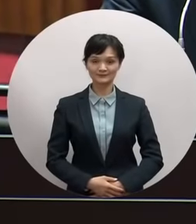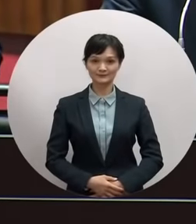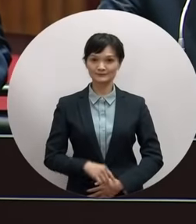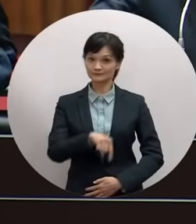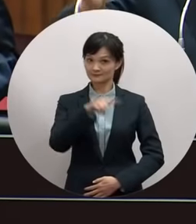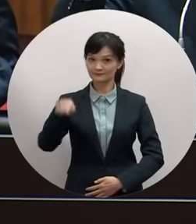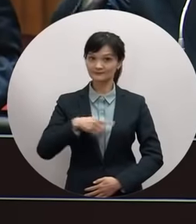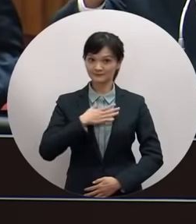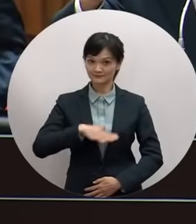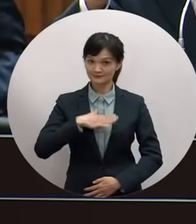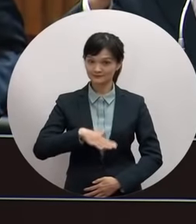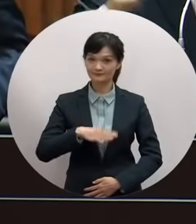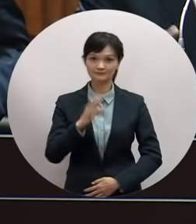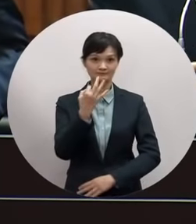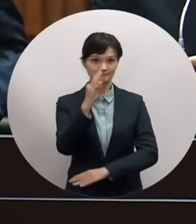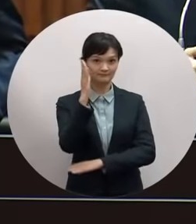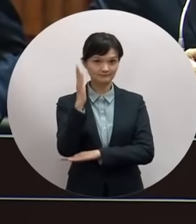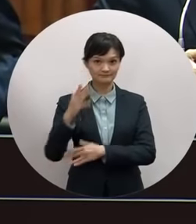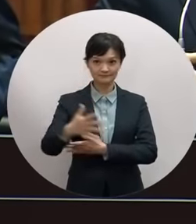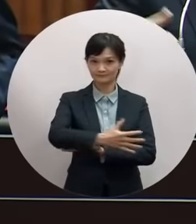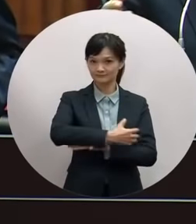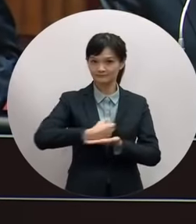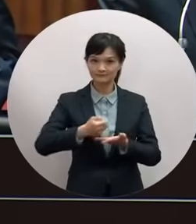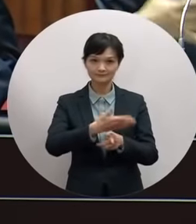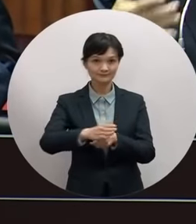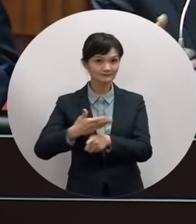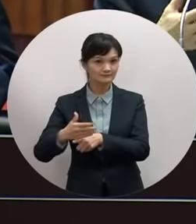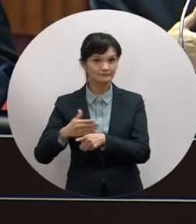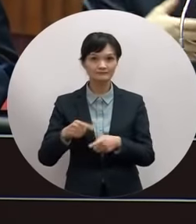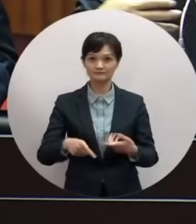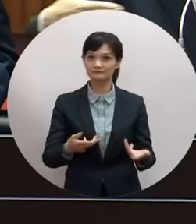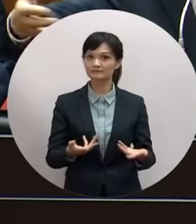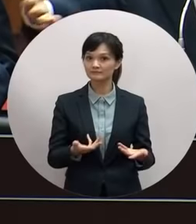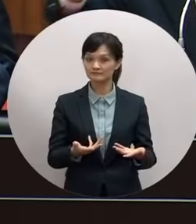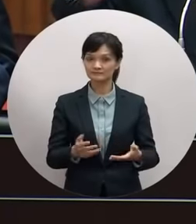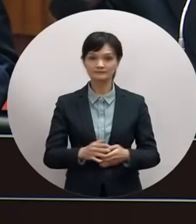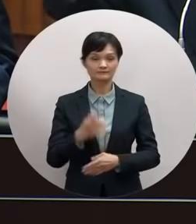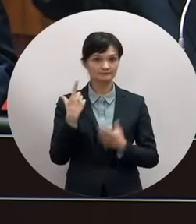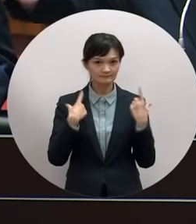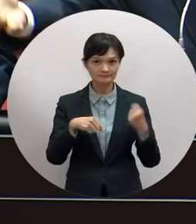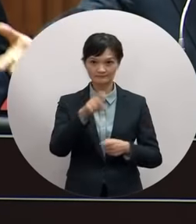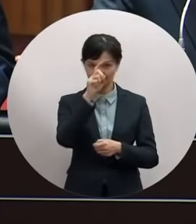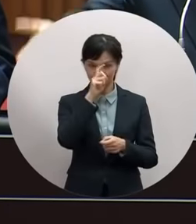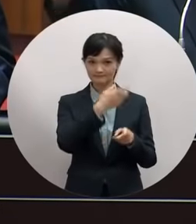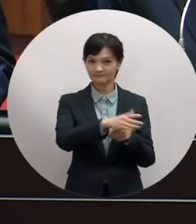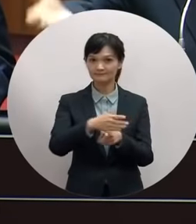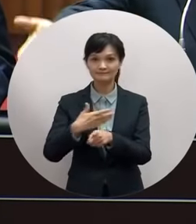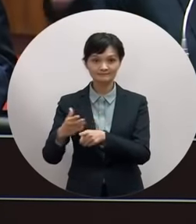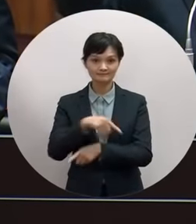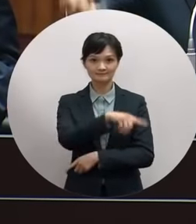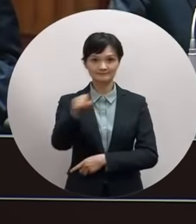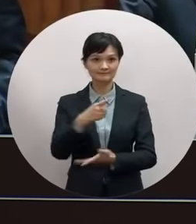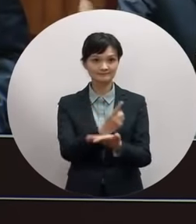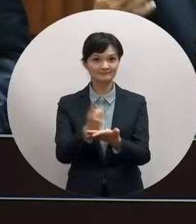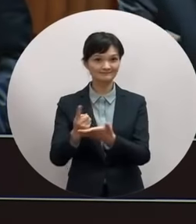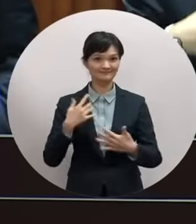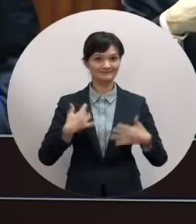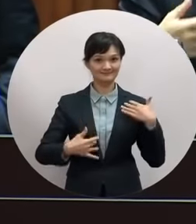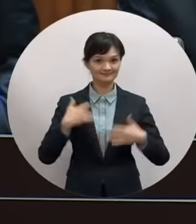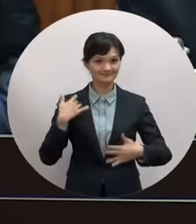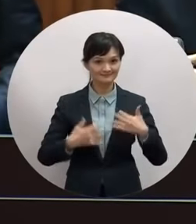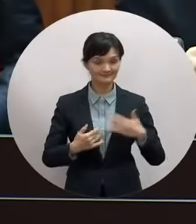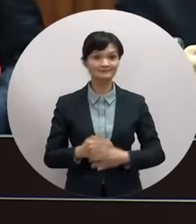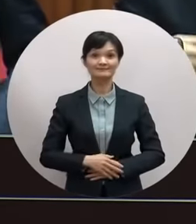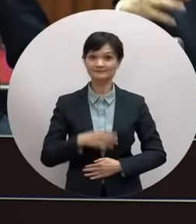个大家知道，财政收支划分本来就希望说 昏了大家都能高兴，而且可以